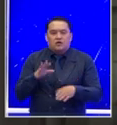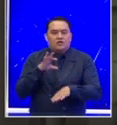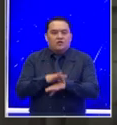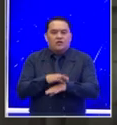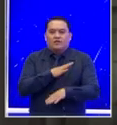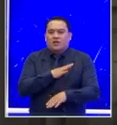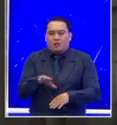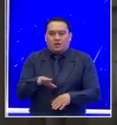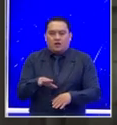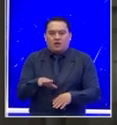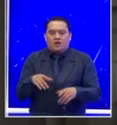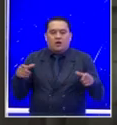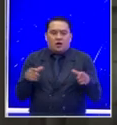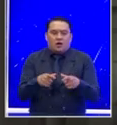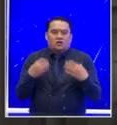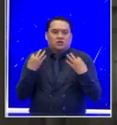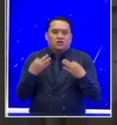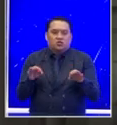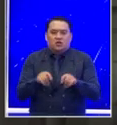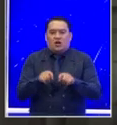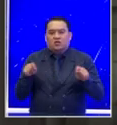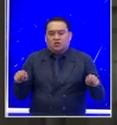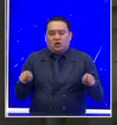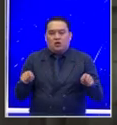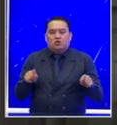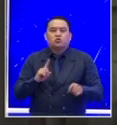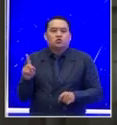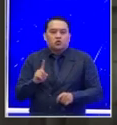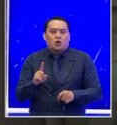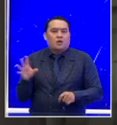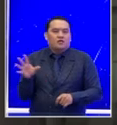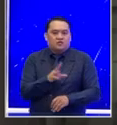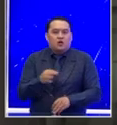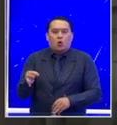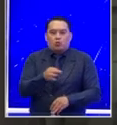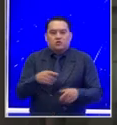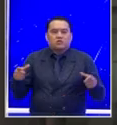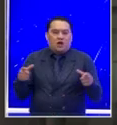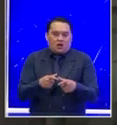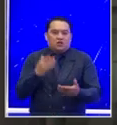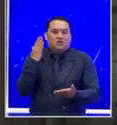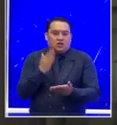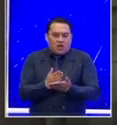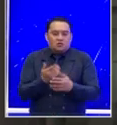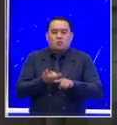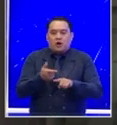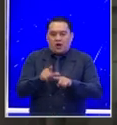выявлено, сегодня карантин был снят. Но тем не менее надо учитывать, что по всей области объявлен карантин,